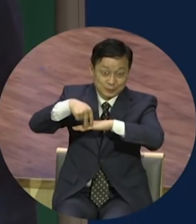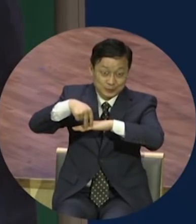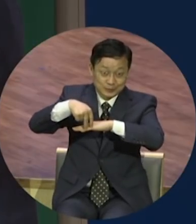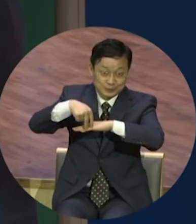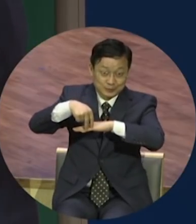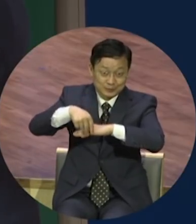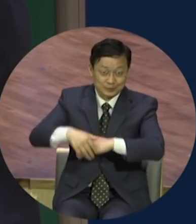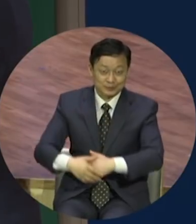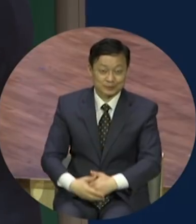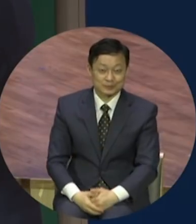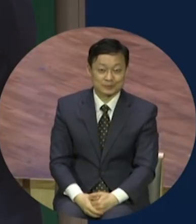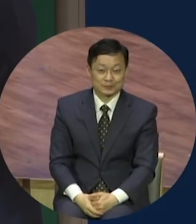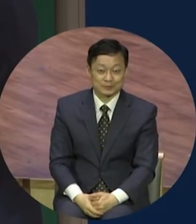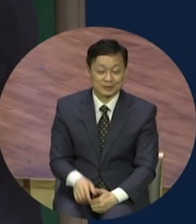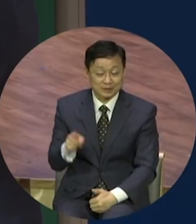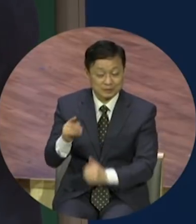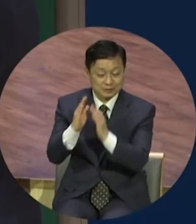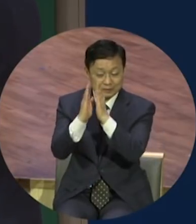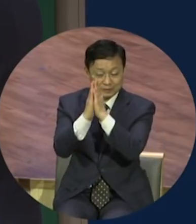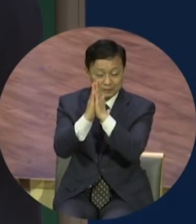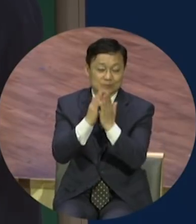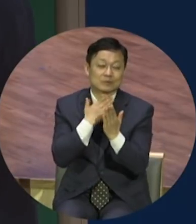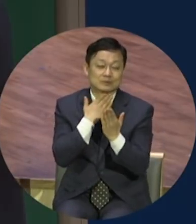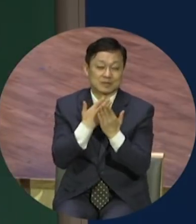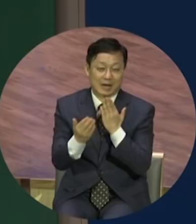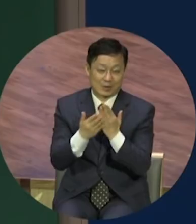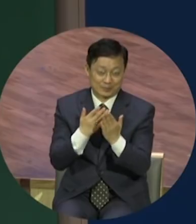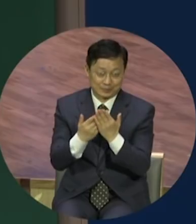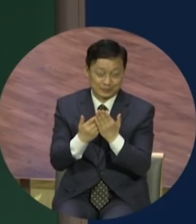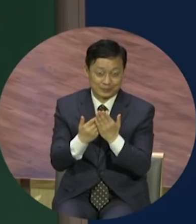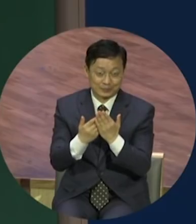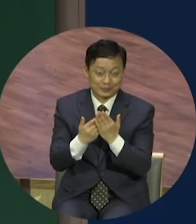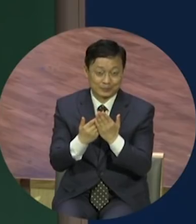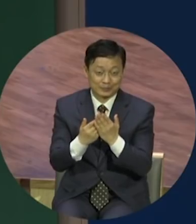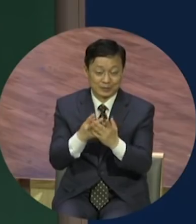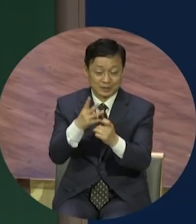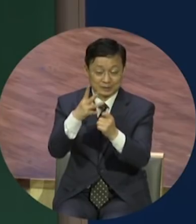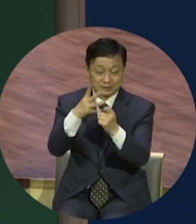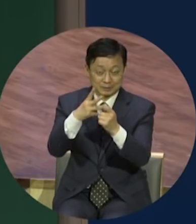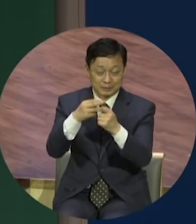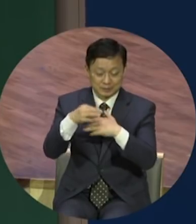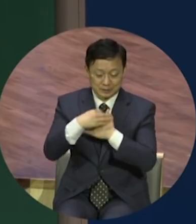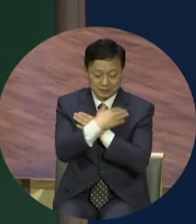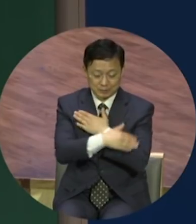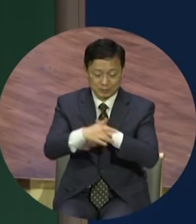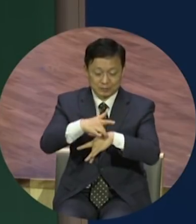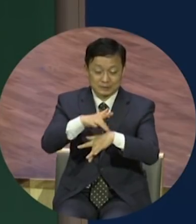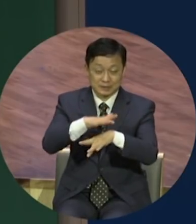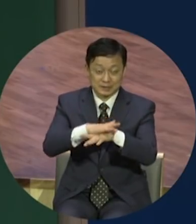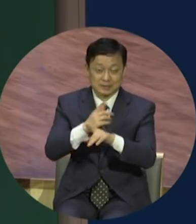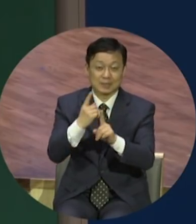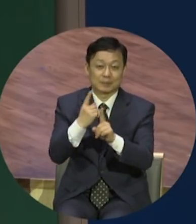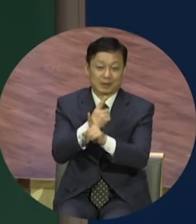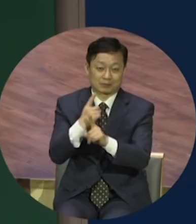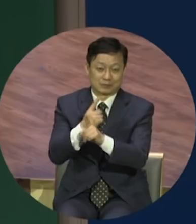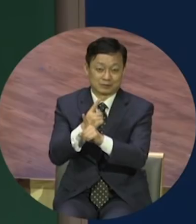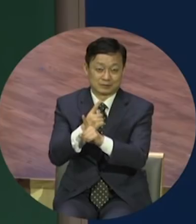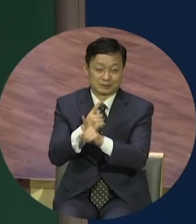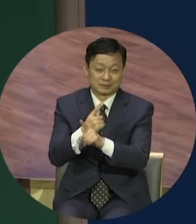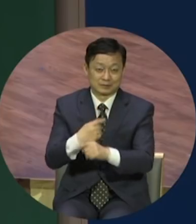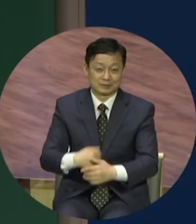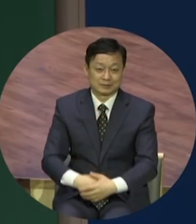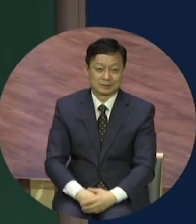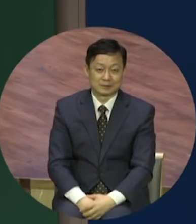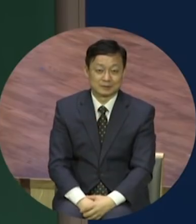what plan is. 이거는 기도 체험이죠. And that's experiencing prayer. 자, 체질 바꾸기 여러분이 하는 겁니다. And third, we must change